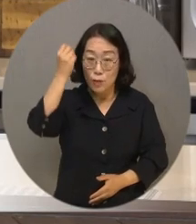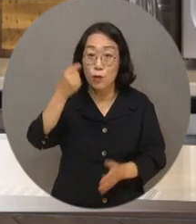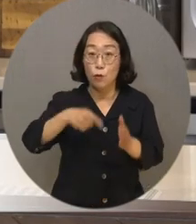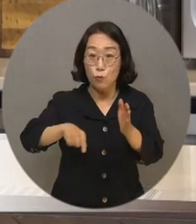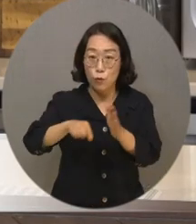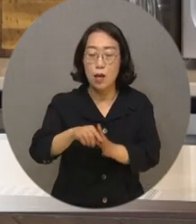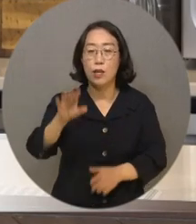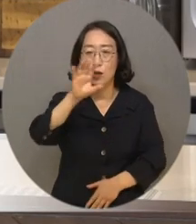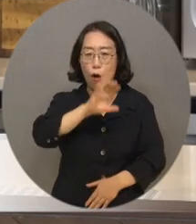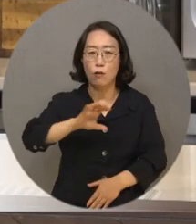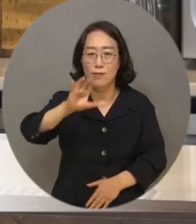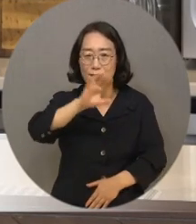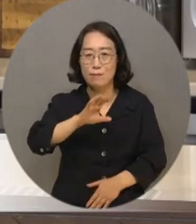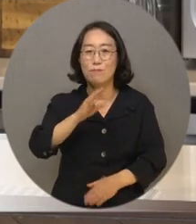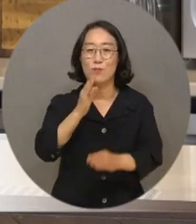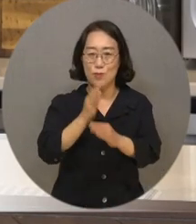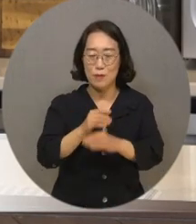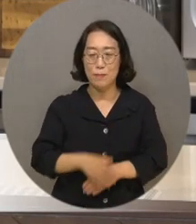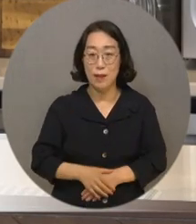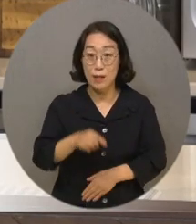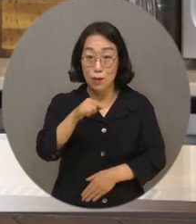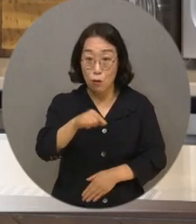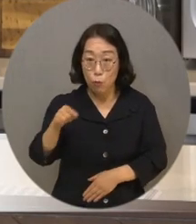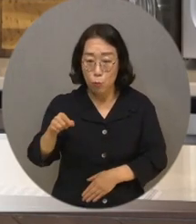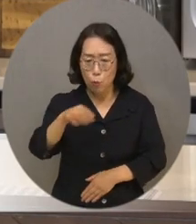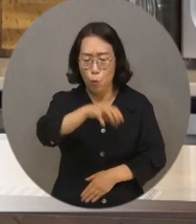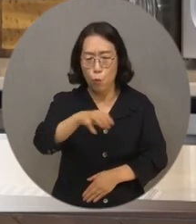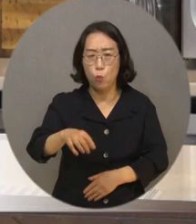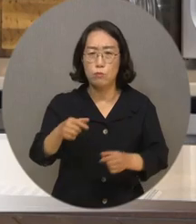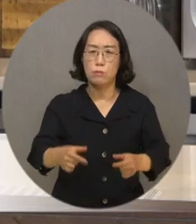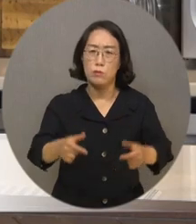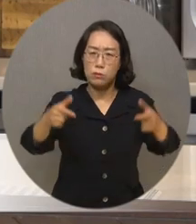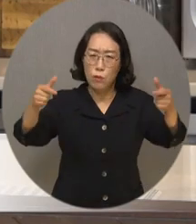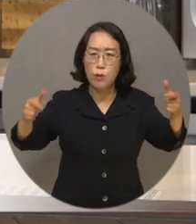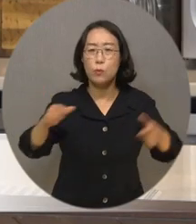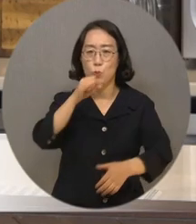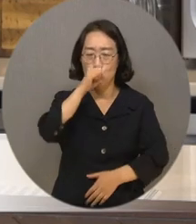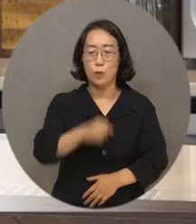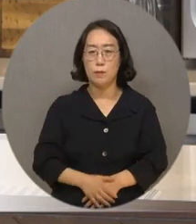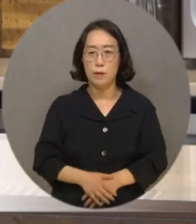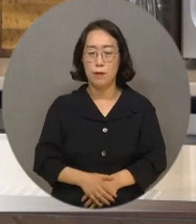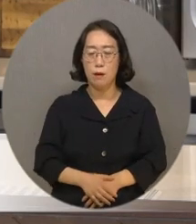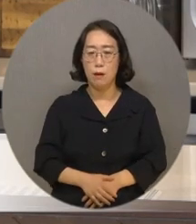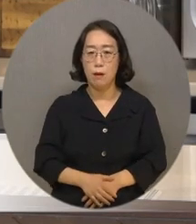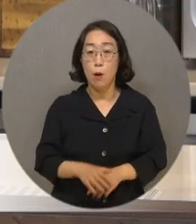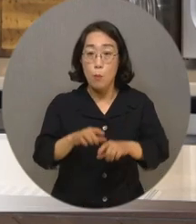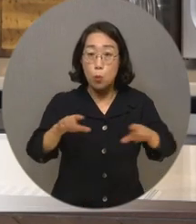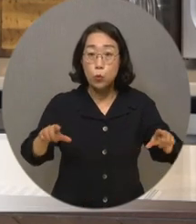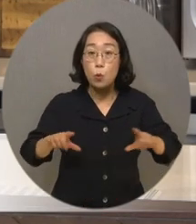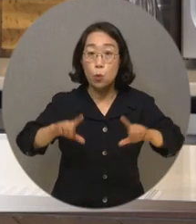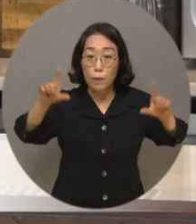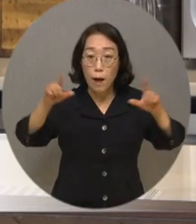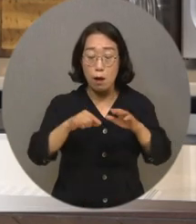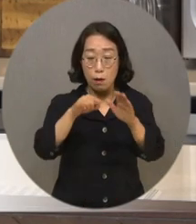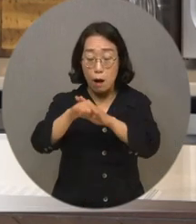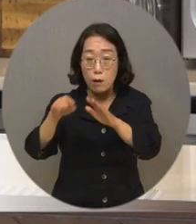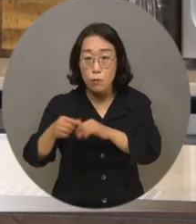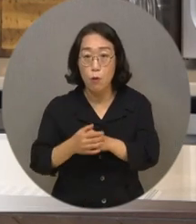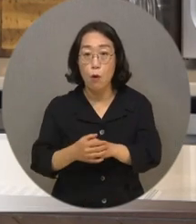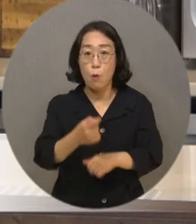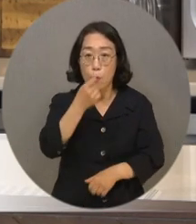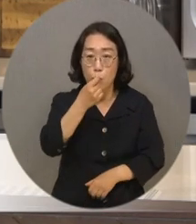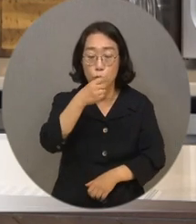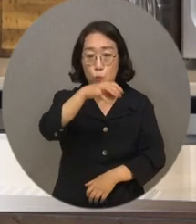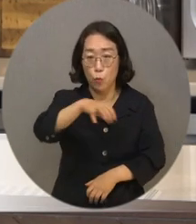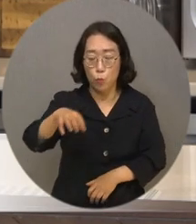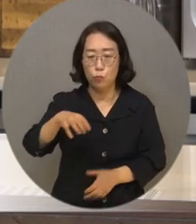이렇게 연습하고 있습니다. 이런 곳들이 좀 더 많아졌으면 좋겠습니다. 평일에도 아이들이 가서 수업할 수 있는 곳들이